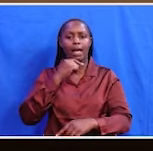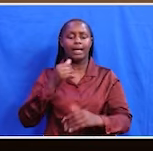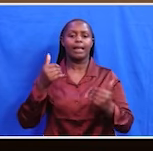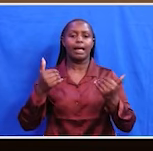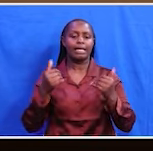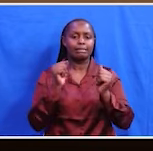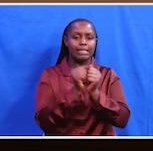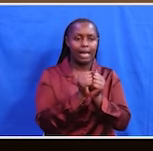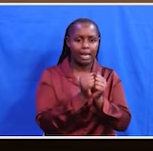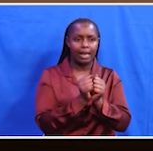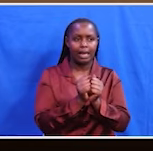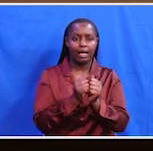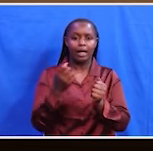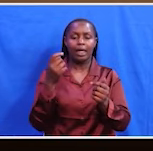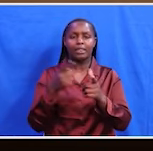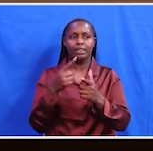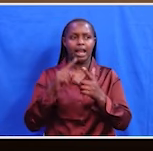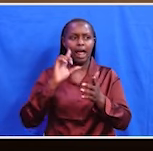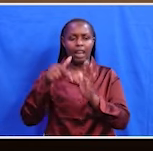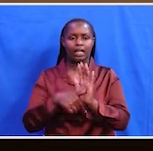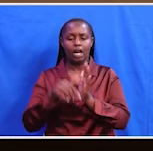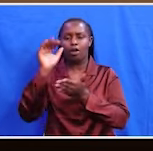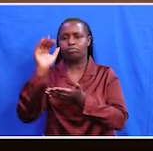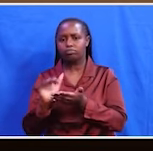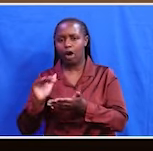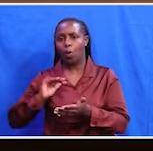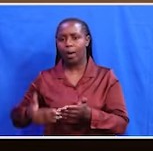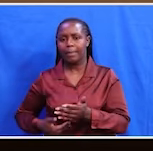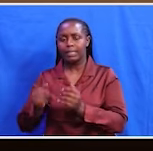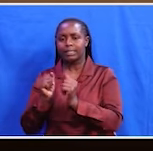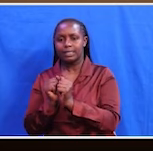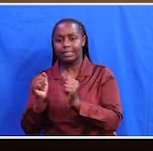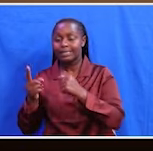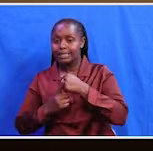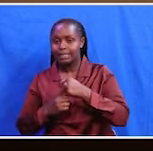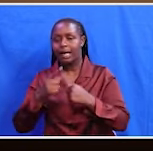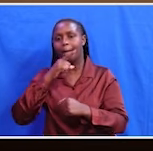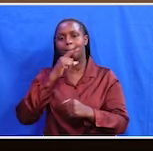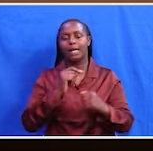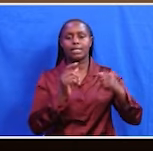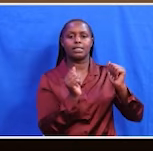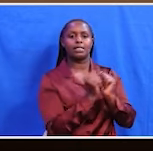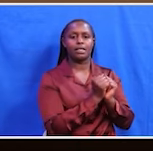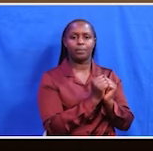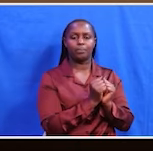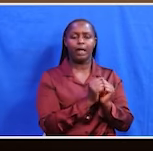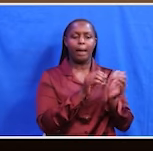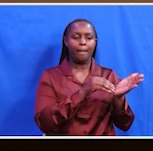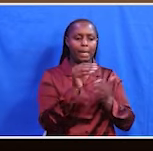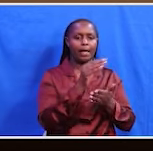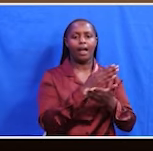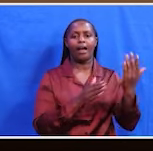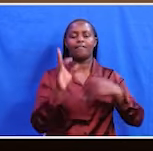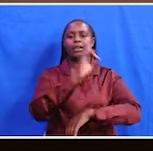ifika mahali wakapunguza. Wanaume wachimbe 10, wamama wachimbe 6. Malipo ni half day. Tukaweka